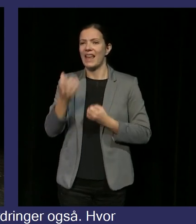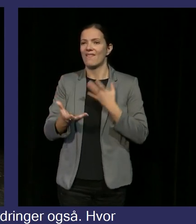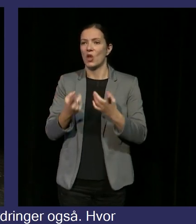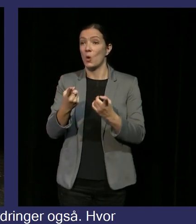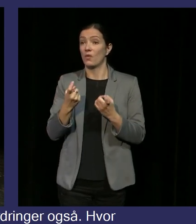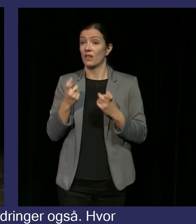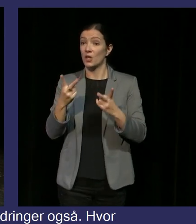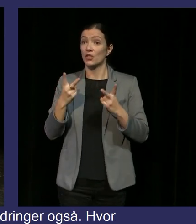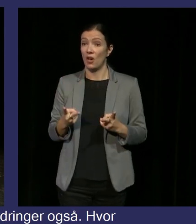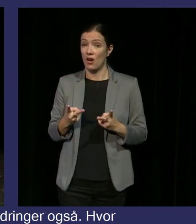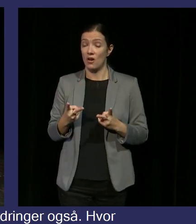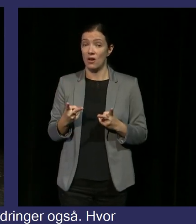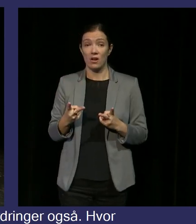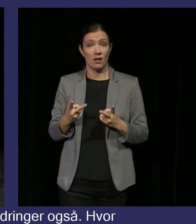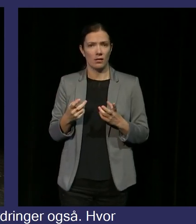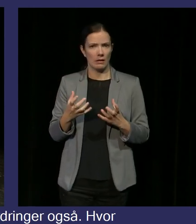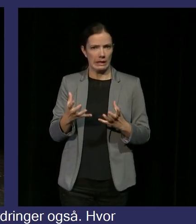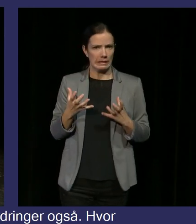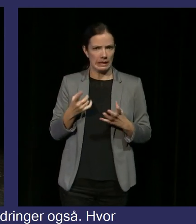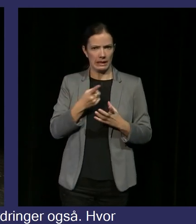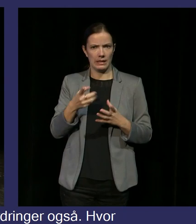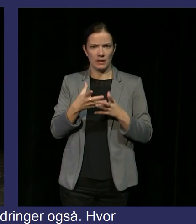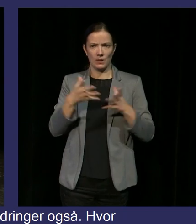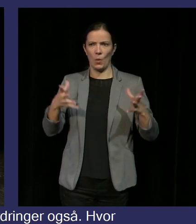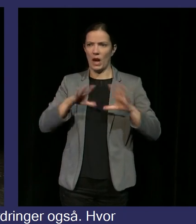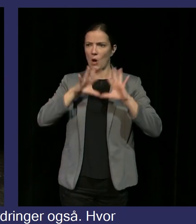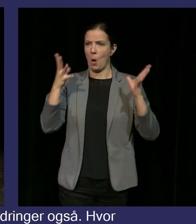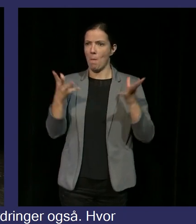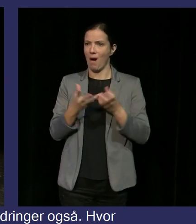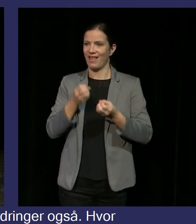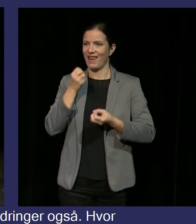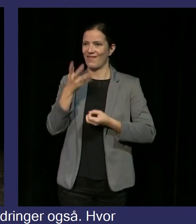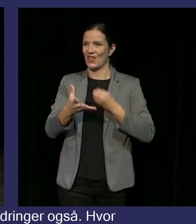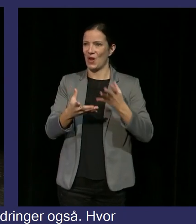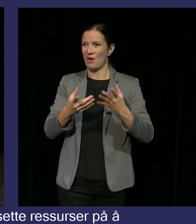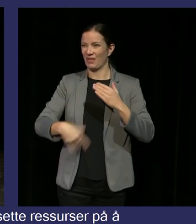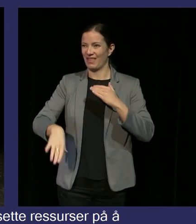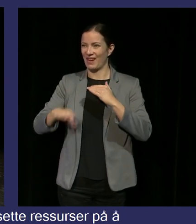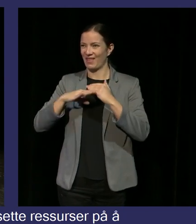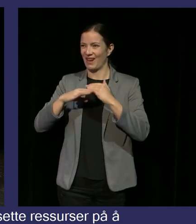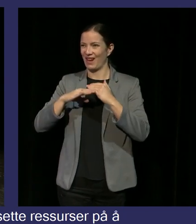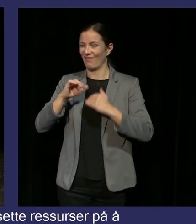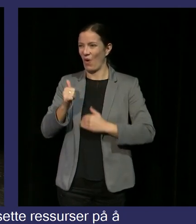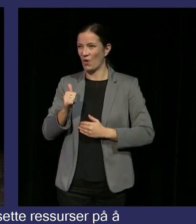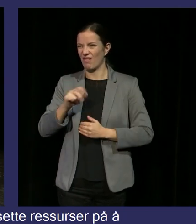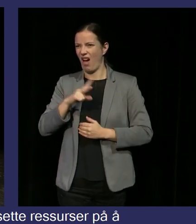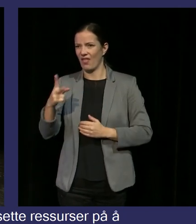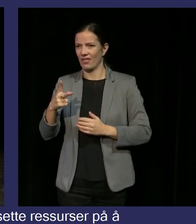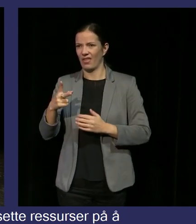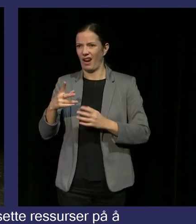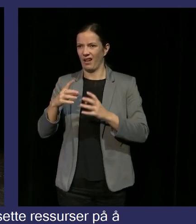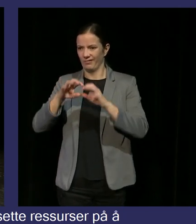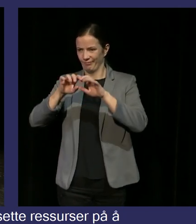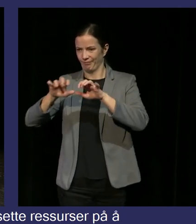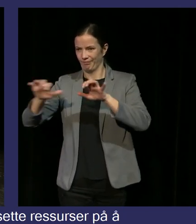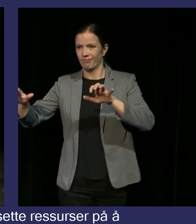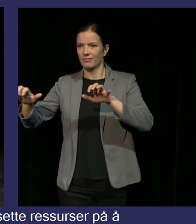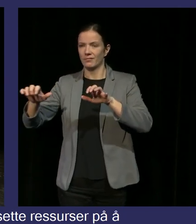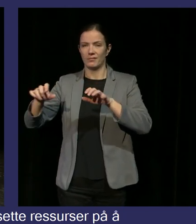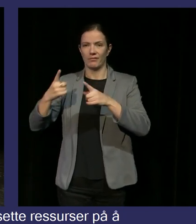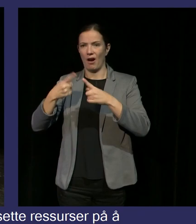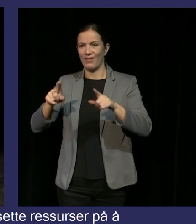leverandørutfordringer også. Altså, hvor interessert er disse store globale leverandørene å tilrettelegge da, for andre tegnsett, for